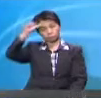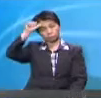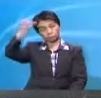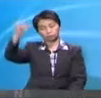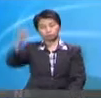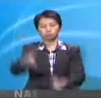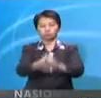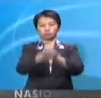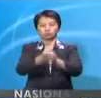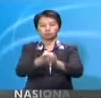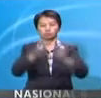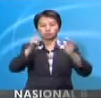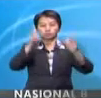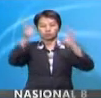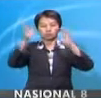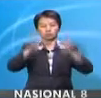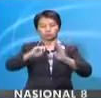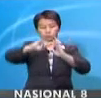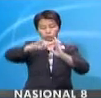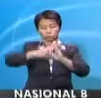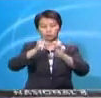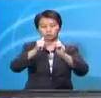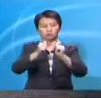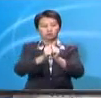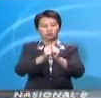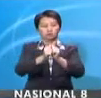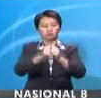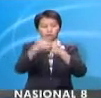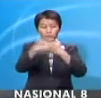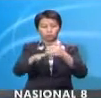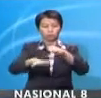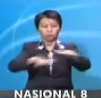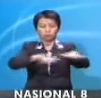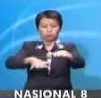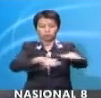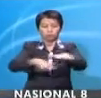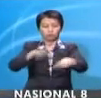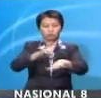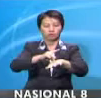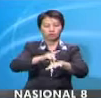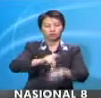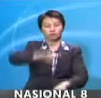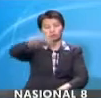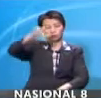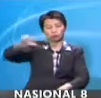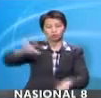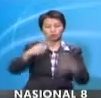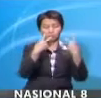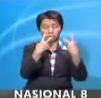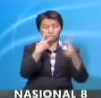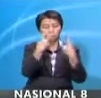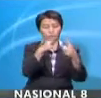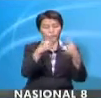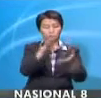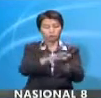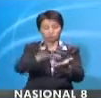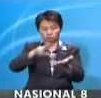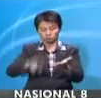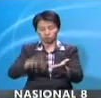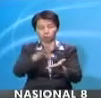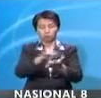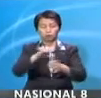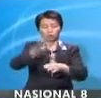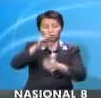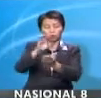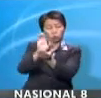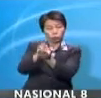Assalamualaikum dan salam satu Malaysia. Kami mulakan dengan perkembangan selepas gempa bumi di Nepal. 12 pelajar sekolah rendah dan menengah dari Puchong